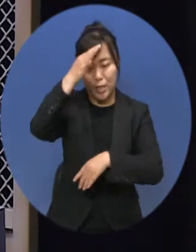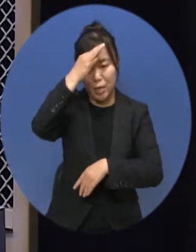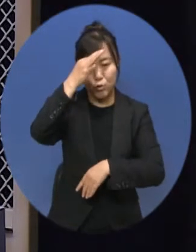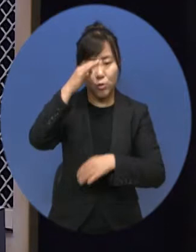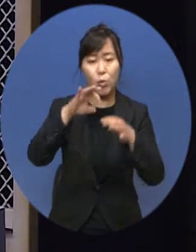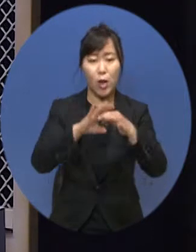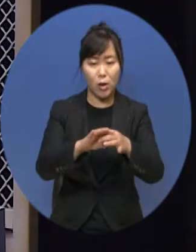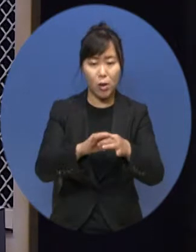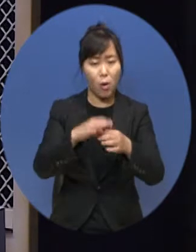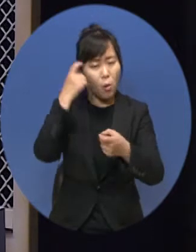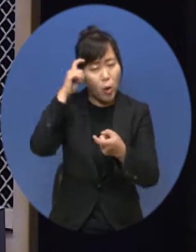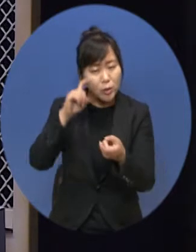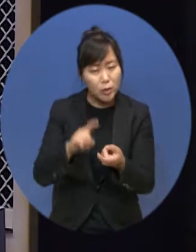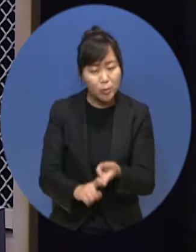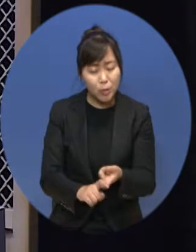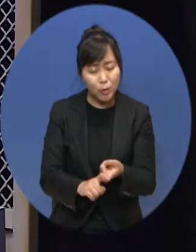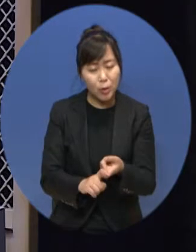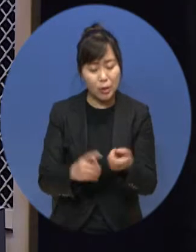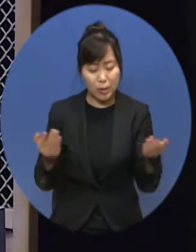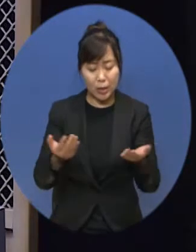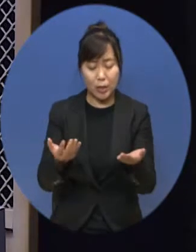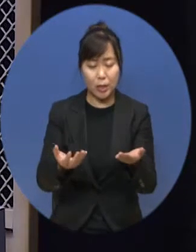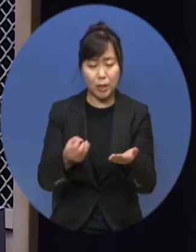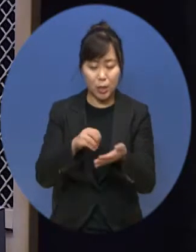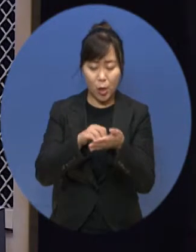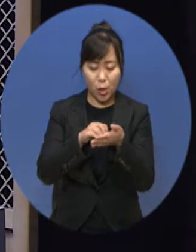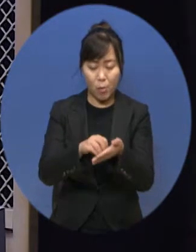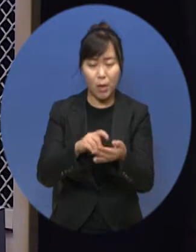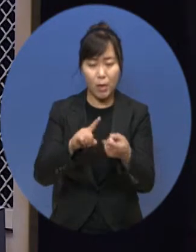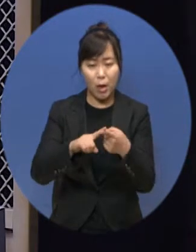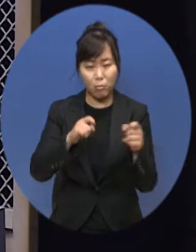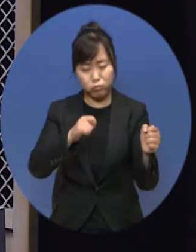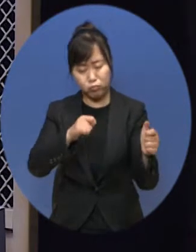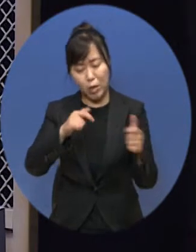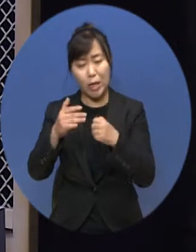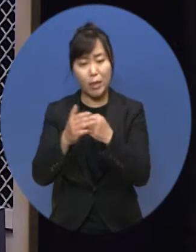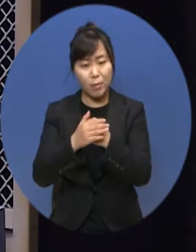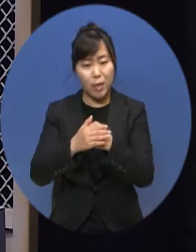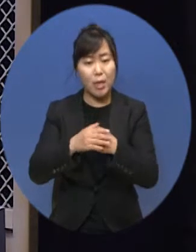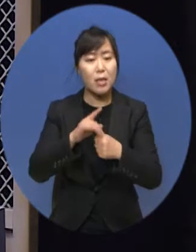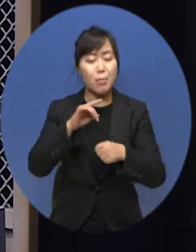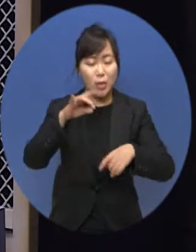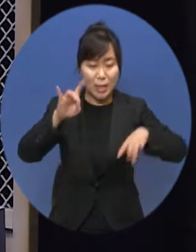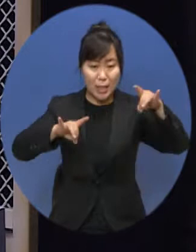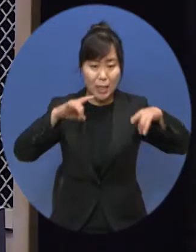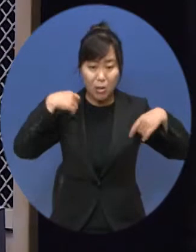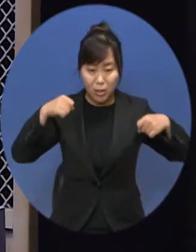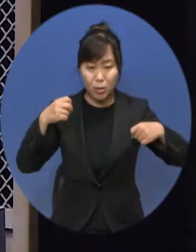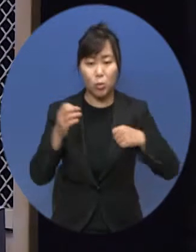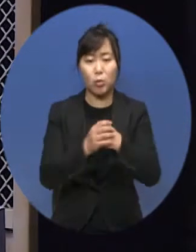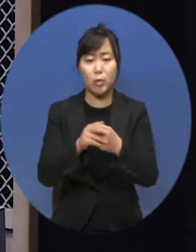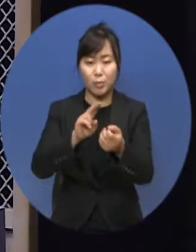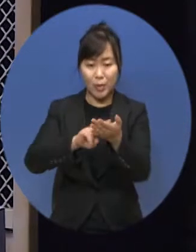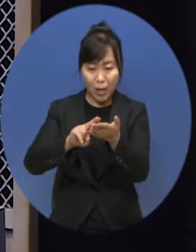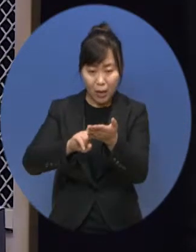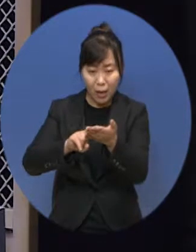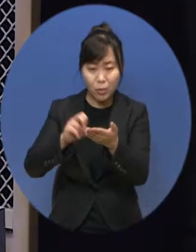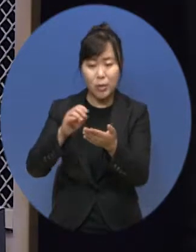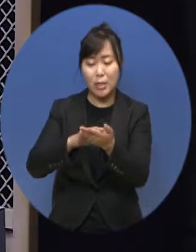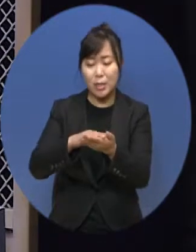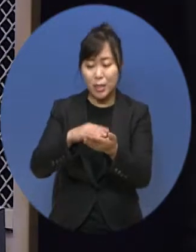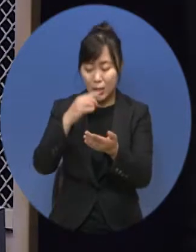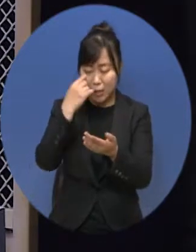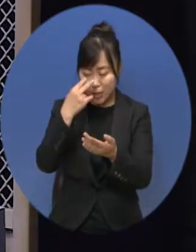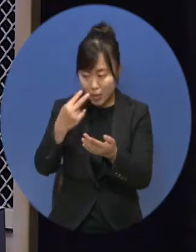분야에 대한 관심이 직업적 관심이 증대되면서 인형극 배우라든지 웹툰 작가, 시각